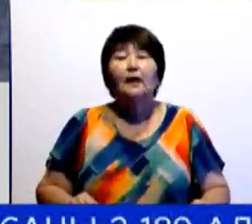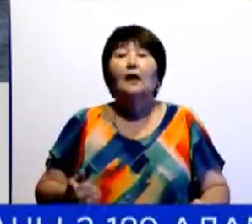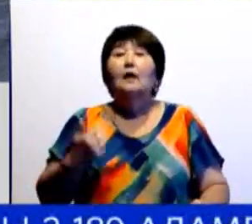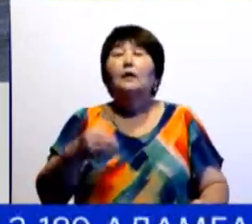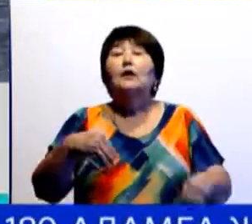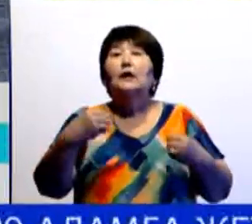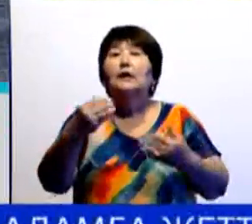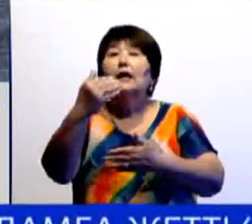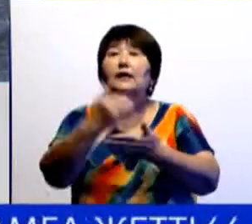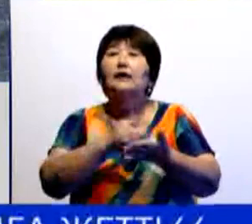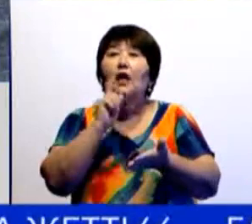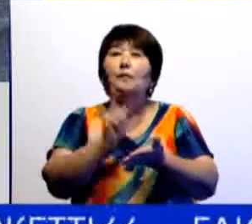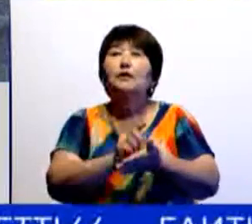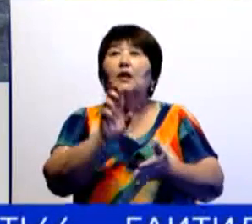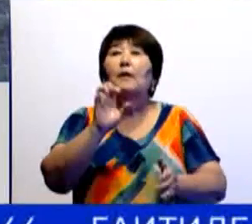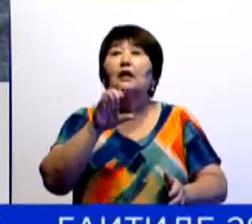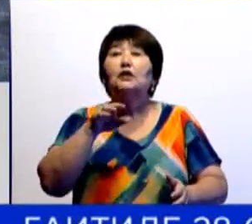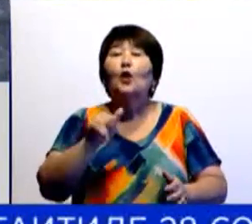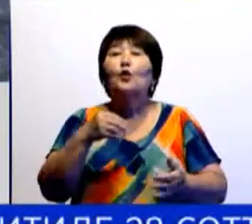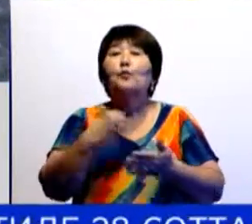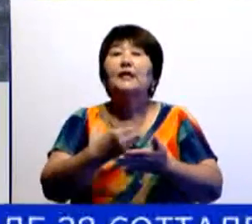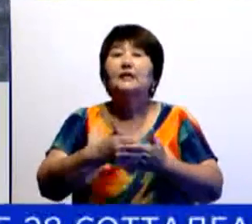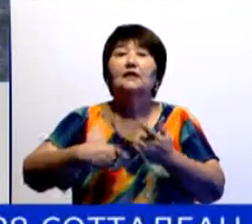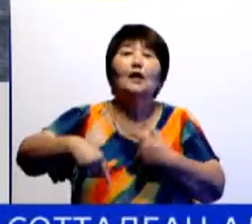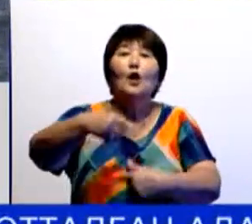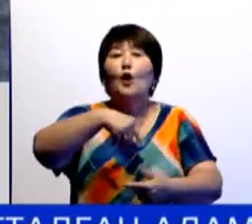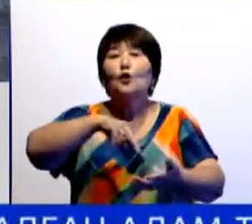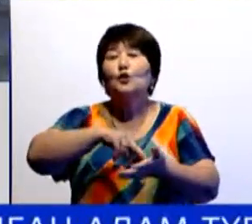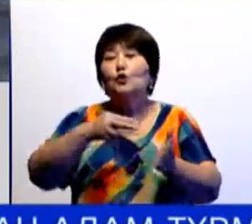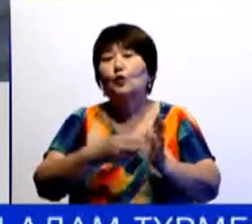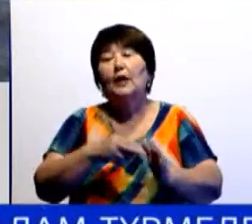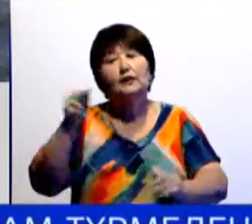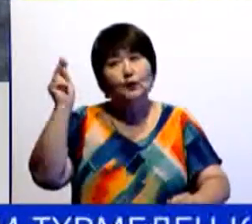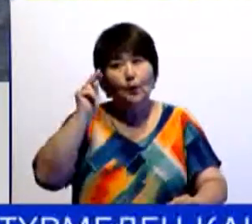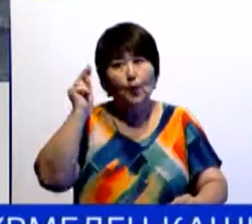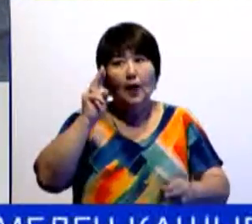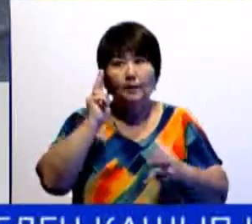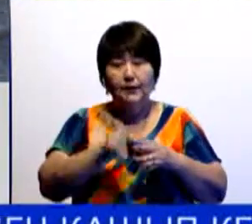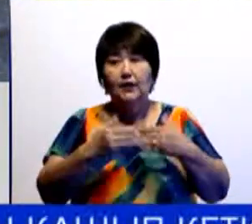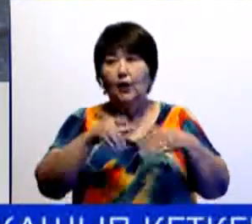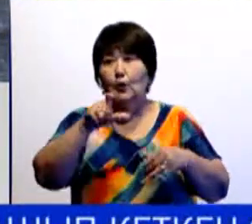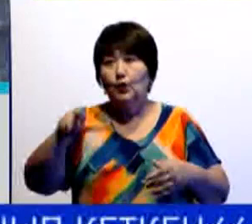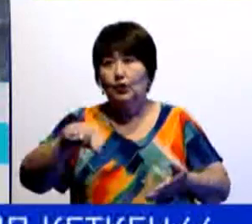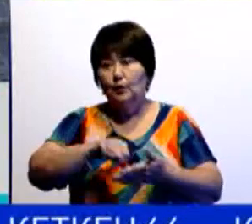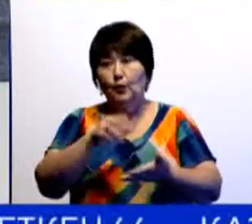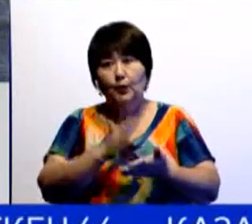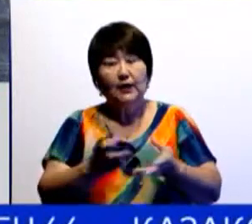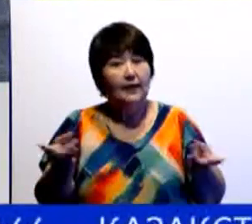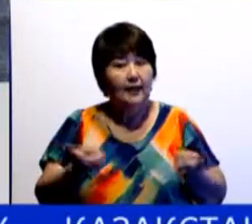тәртібі міндетті түрде бастау бизнес жобасын оқып бітірген түлектер болу керек. Және